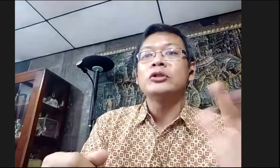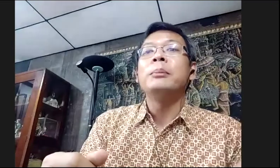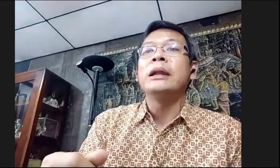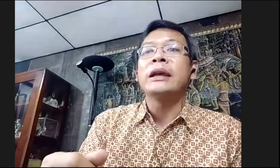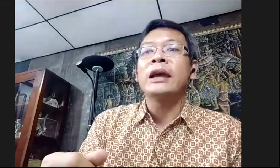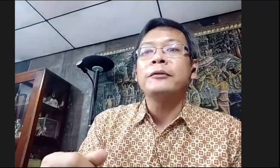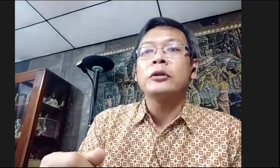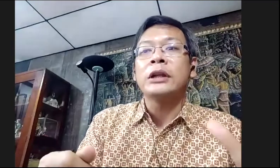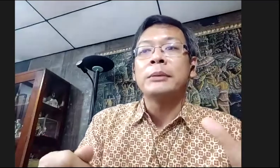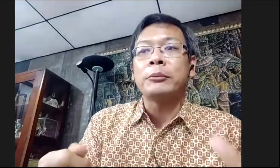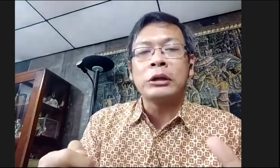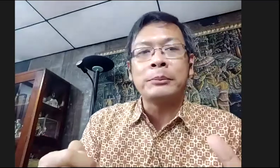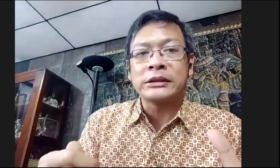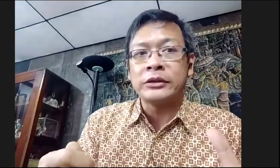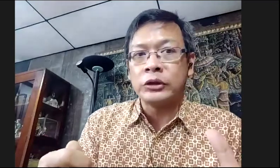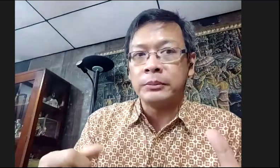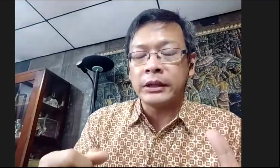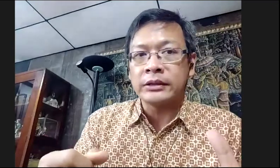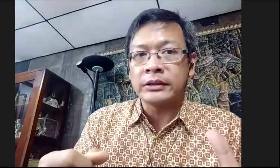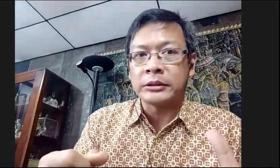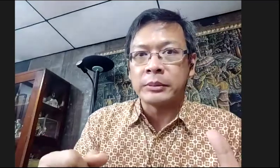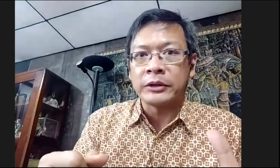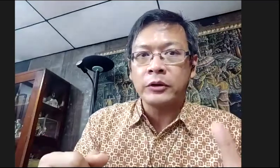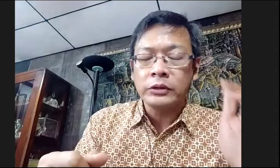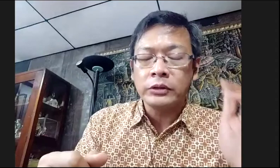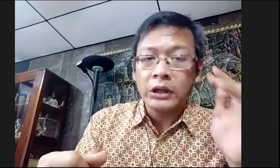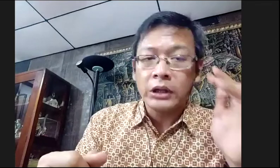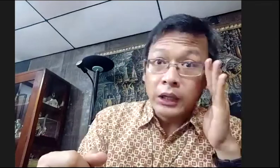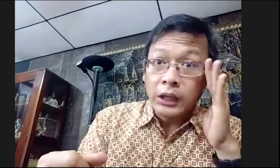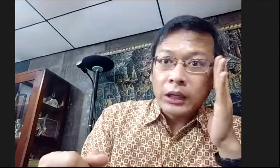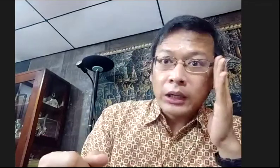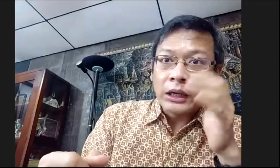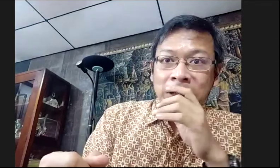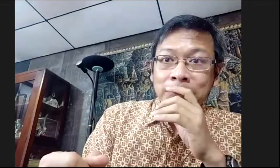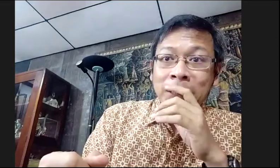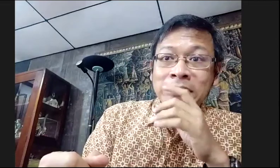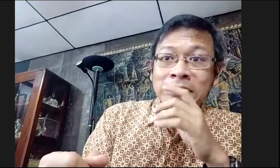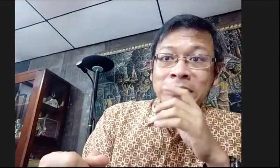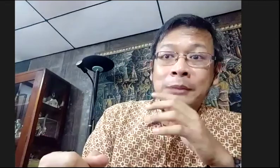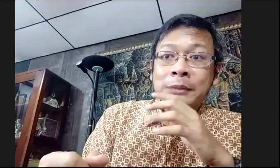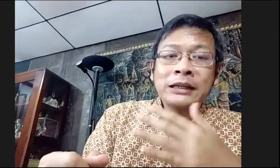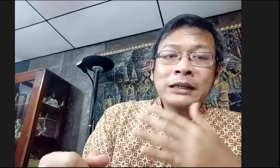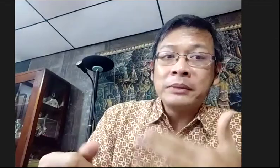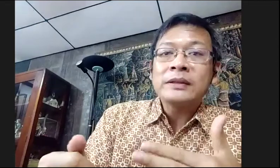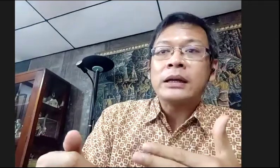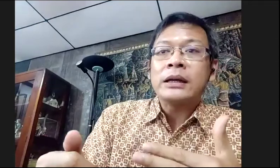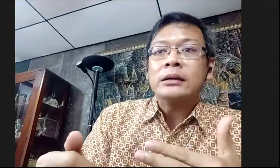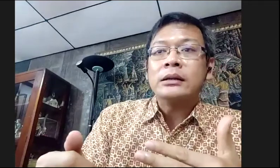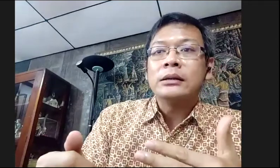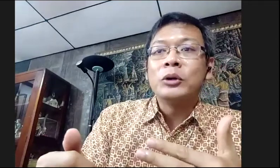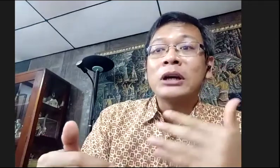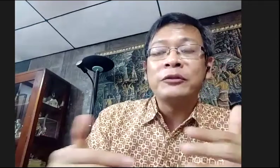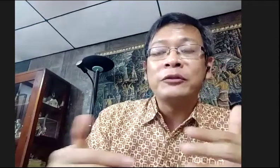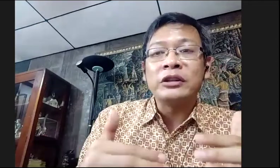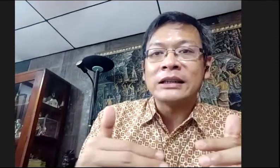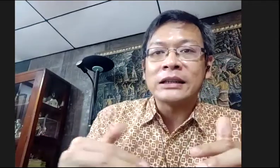sudah memiliki handphone dan 46% sudah memiliki smartphone. Dan pangsa pasar yang bisa menggunakan fitur dasar ini